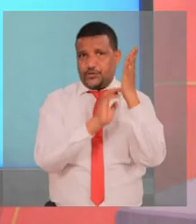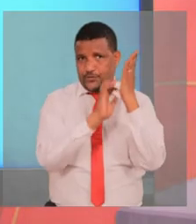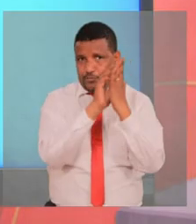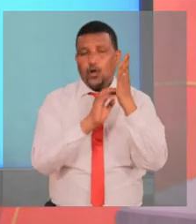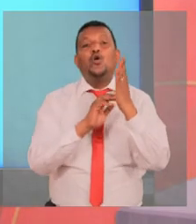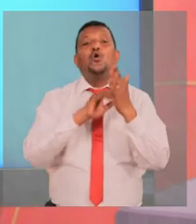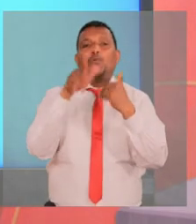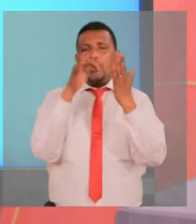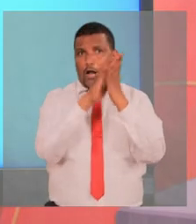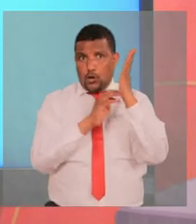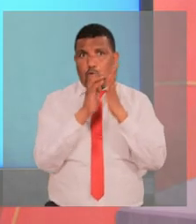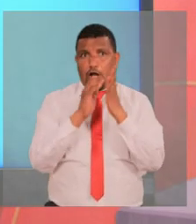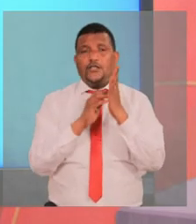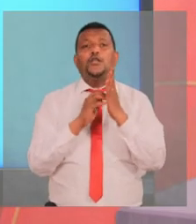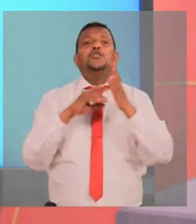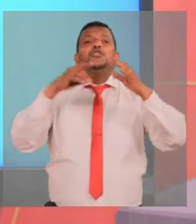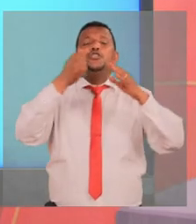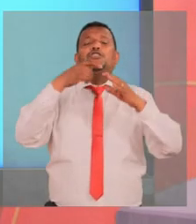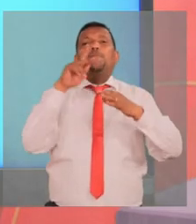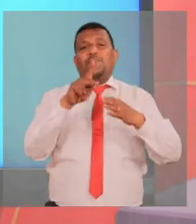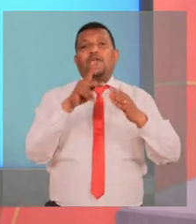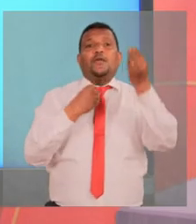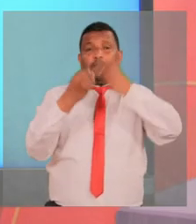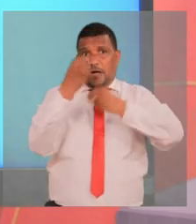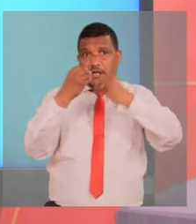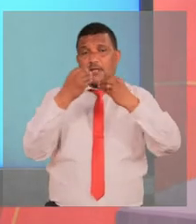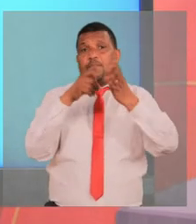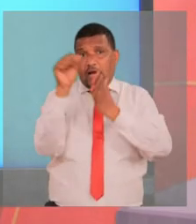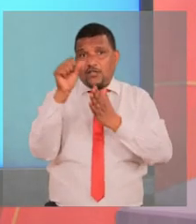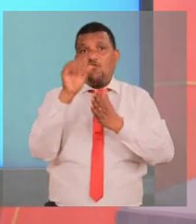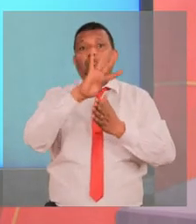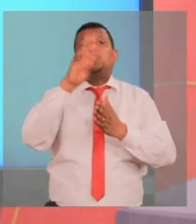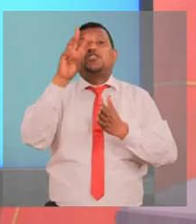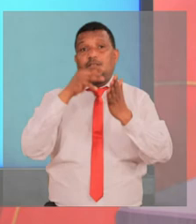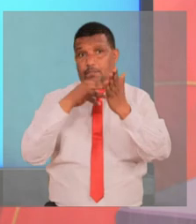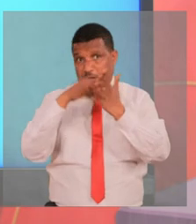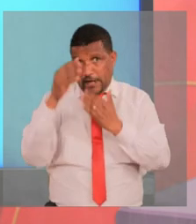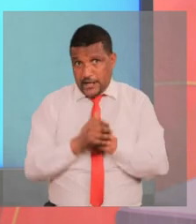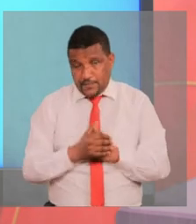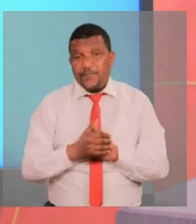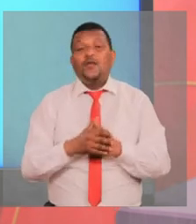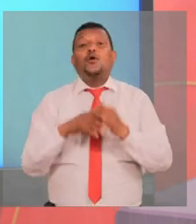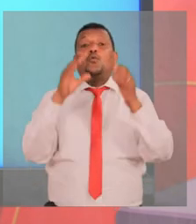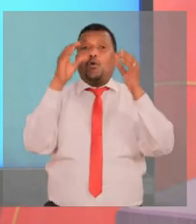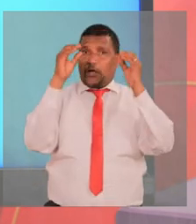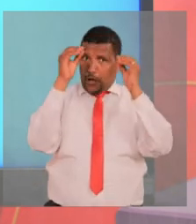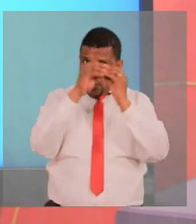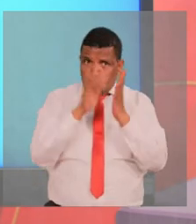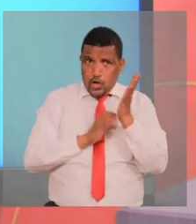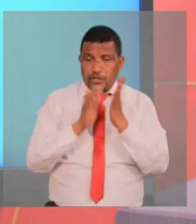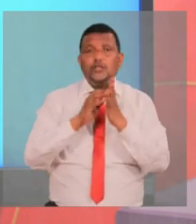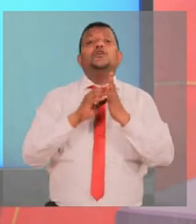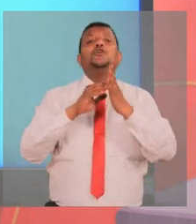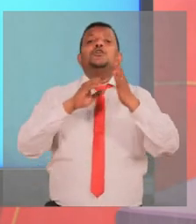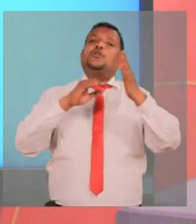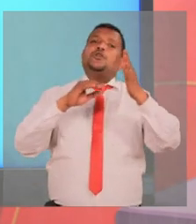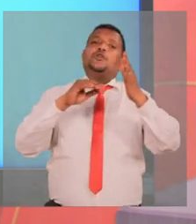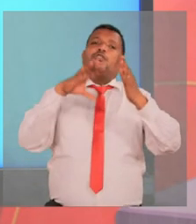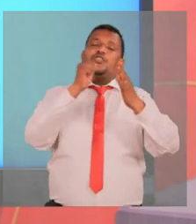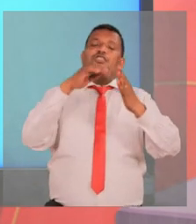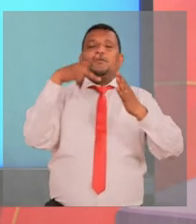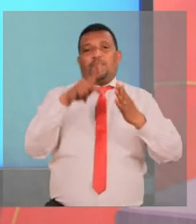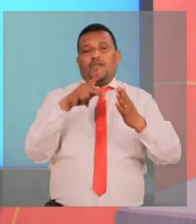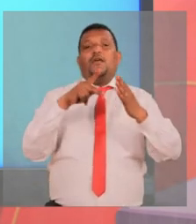स्पेसिफिक नेतृत्व डोमेस्टिक फ्लाइट आत्मा की स्पेसिफिक मिनियन रुष प्ले द नेशनल प्रोडक्ट